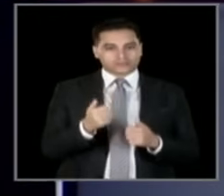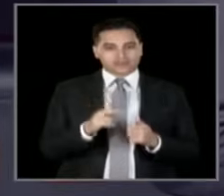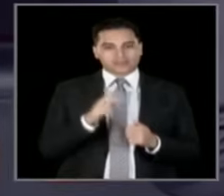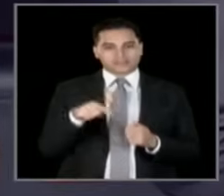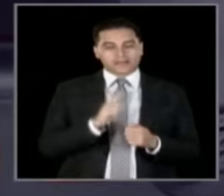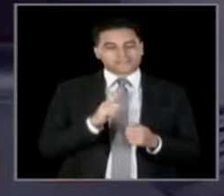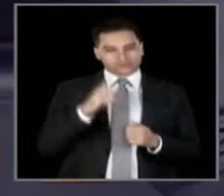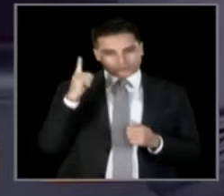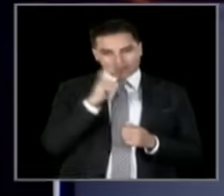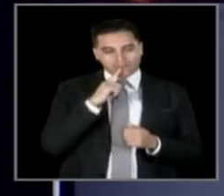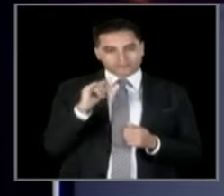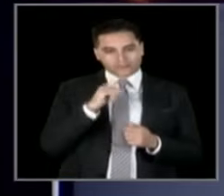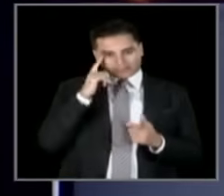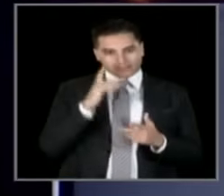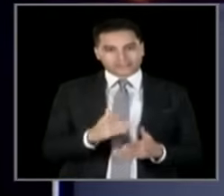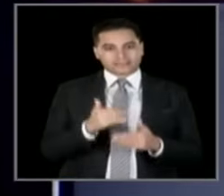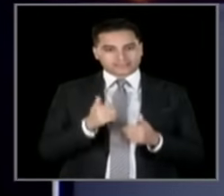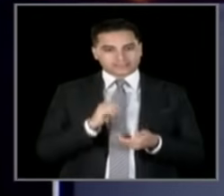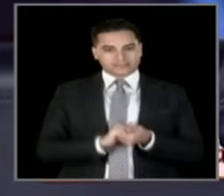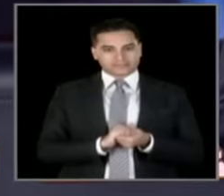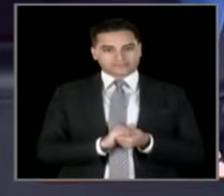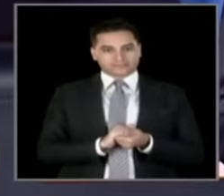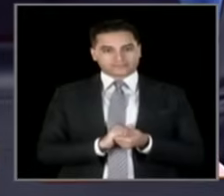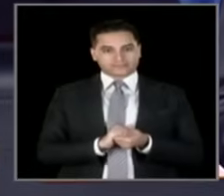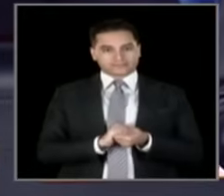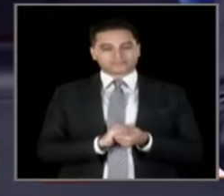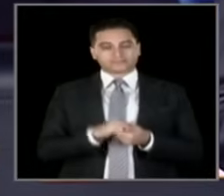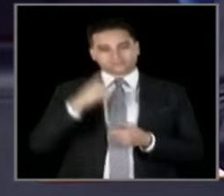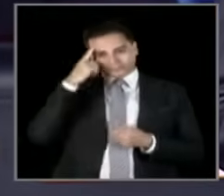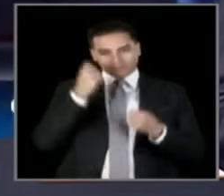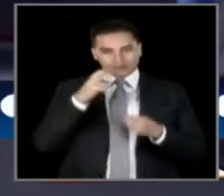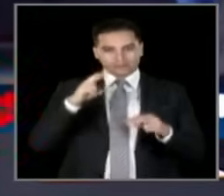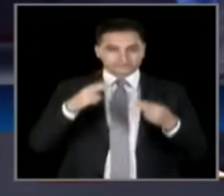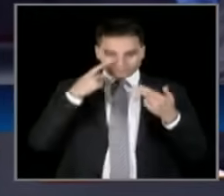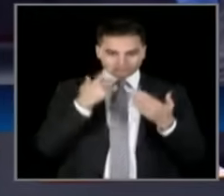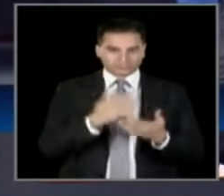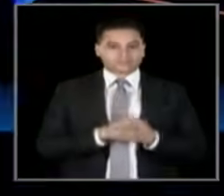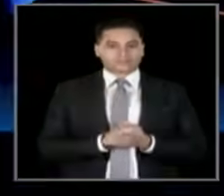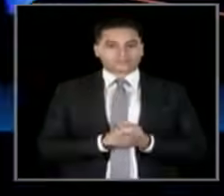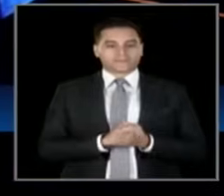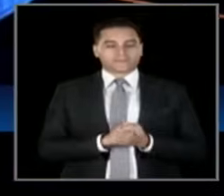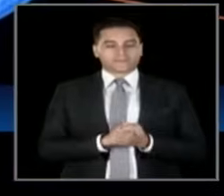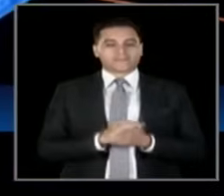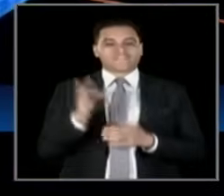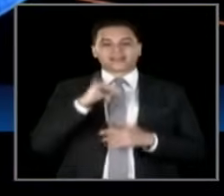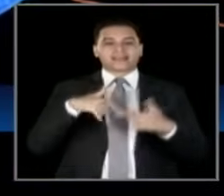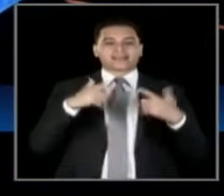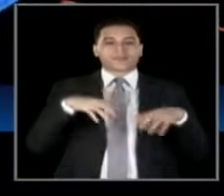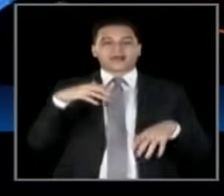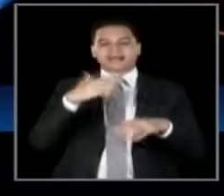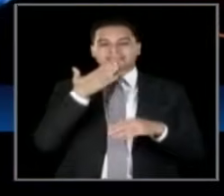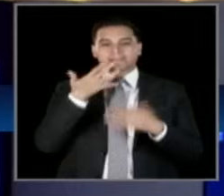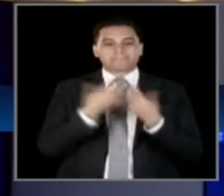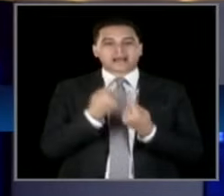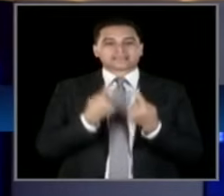مش صعبة محتاجة شوية تركيز، اتفقنا؟ تحت الضغط كاونتر. إلى أي دولة آسيوية